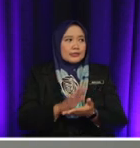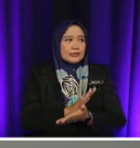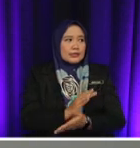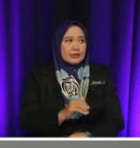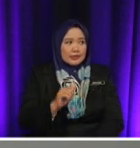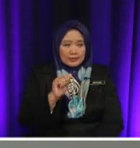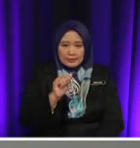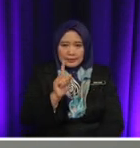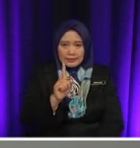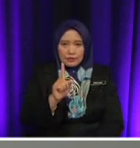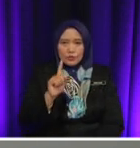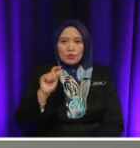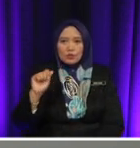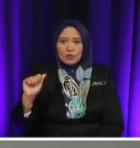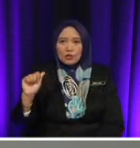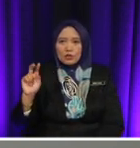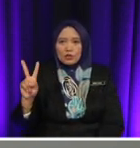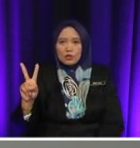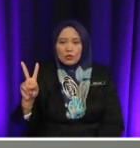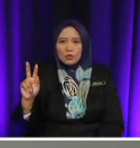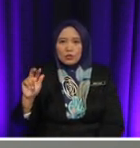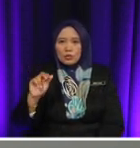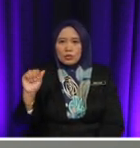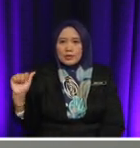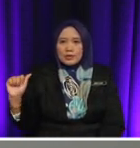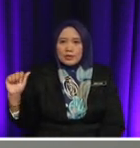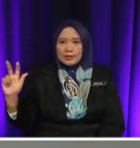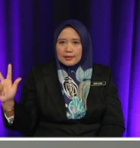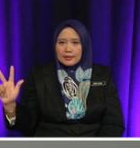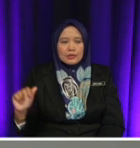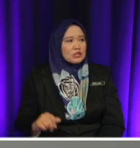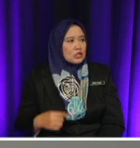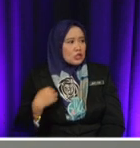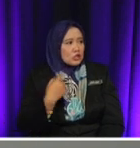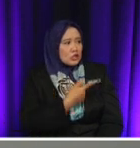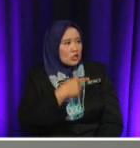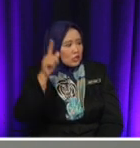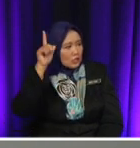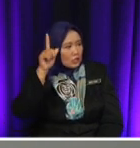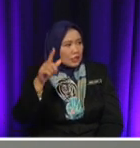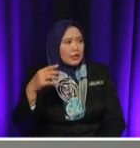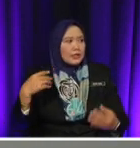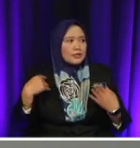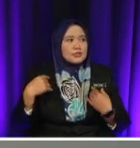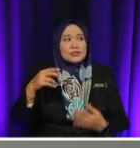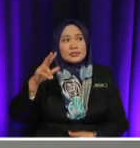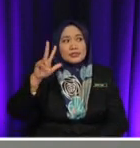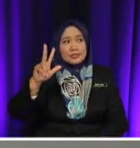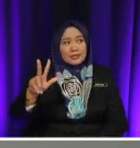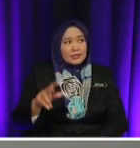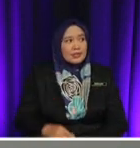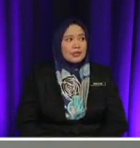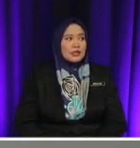A2 dan A3 okey tiga cakraa penisilin ini dengan kepekatan yang berbeza diletak di atas permukaan agan